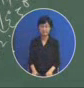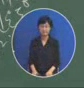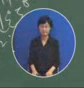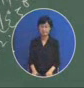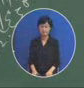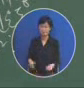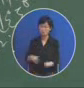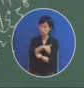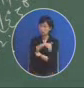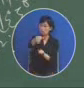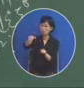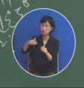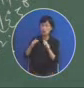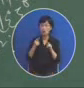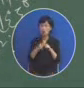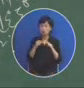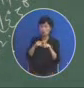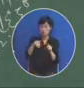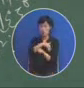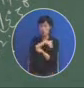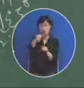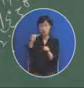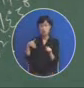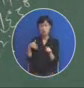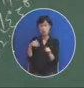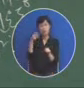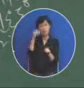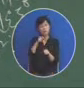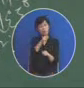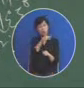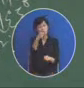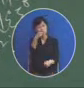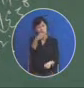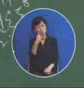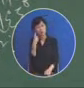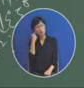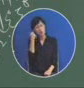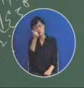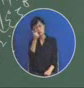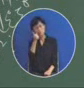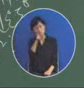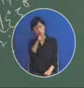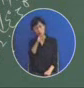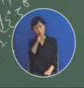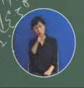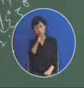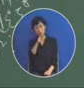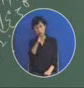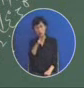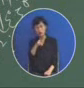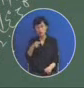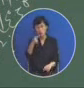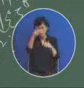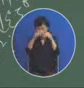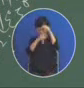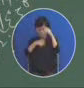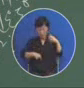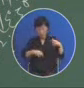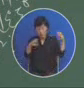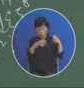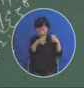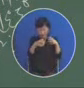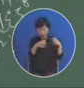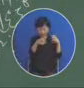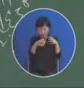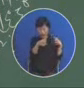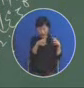모르고 있습니다. And people around us don't know. 아 저는 유광수 목사가 말이지 또 교인들하고 뭐 똘똘 뭉쳐가지고 말이지 큰